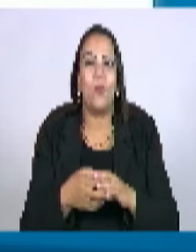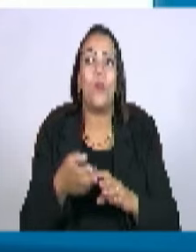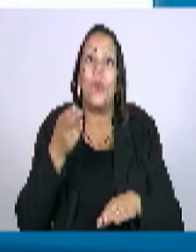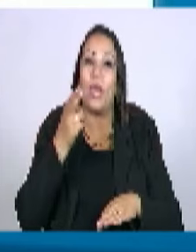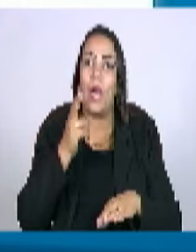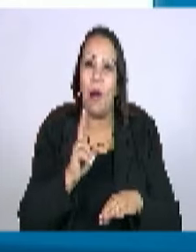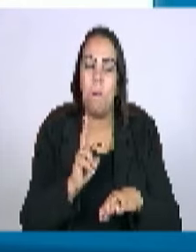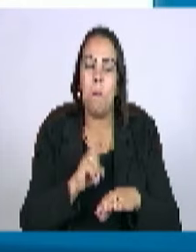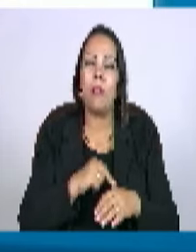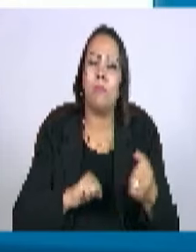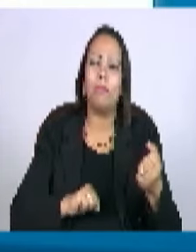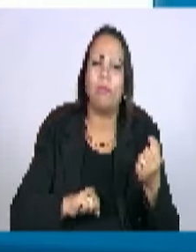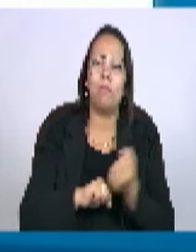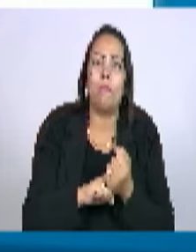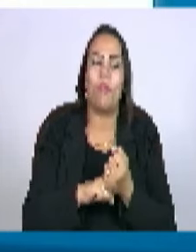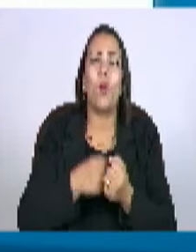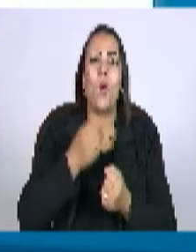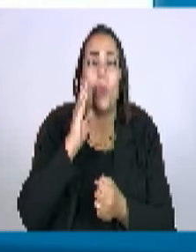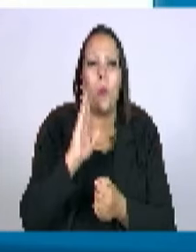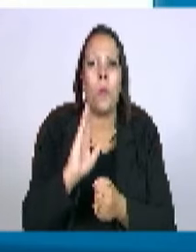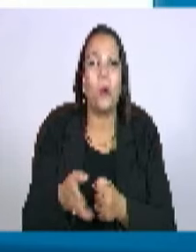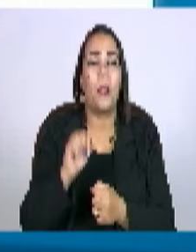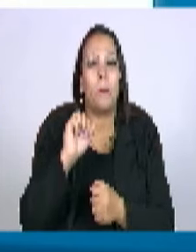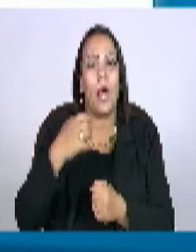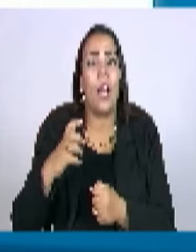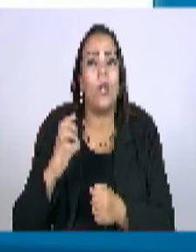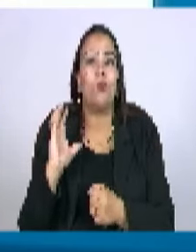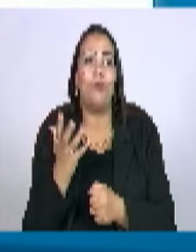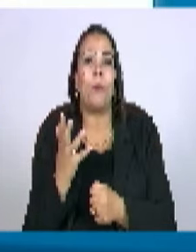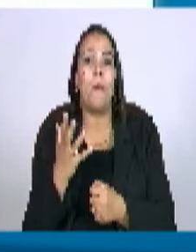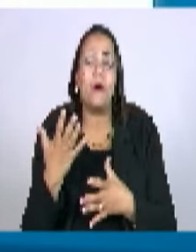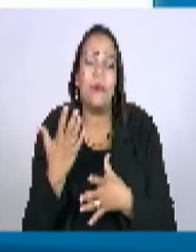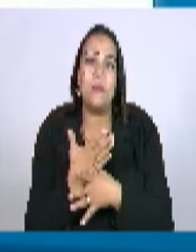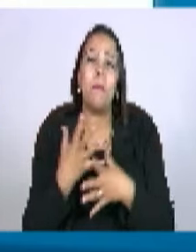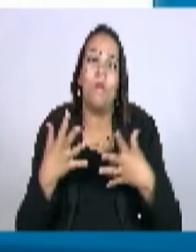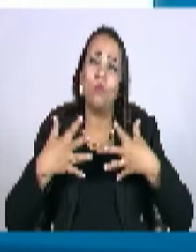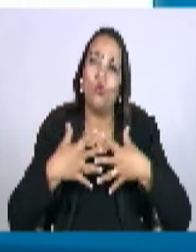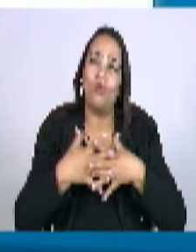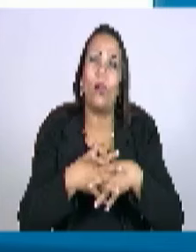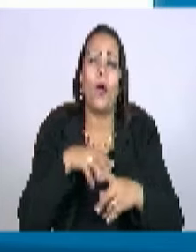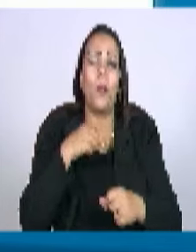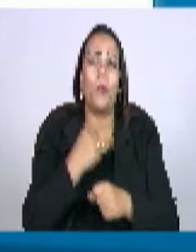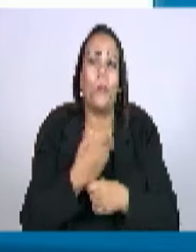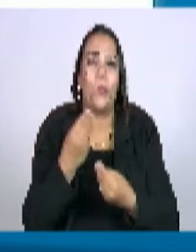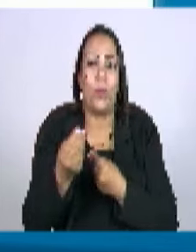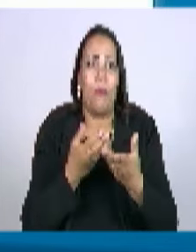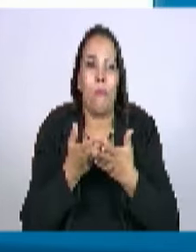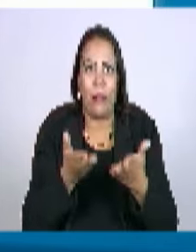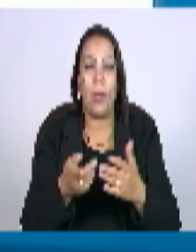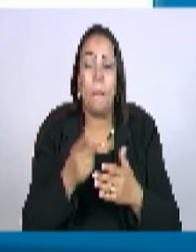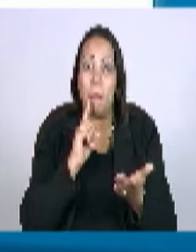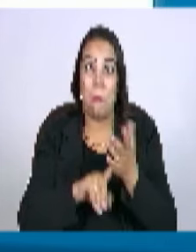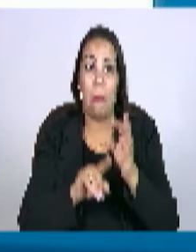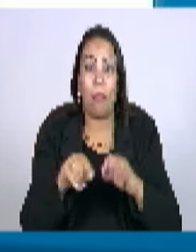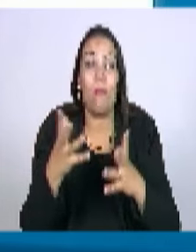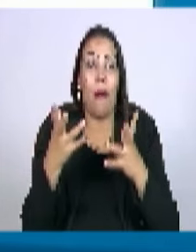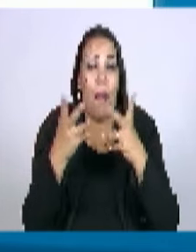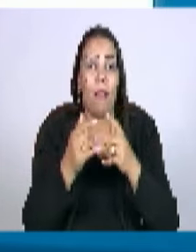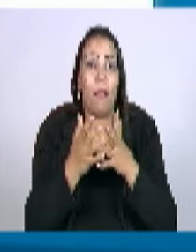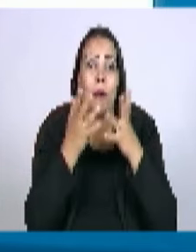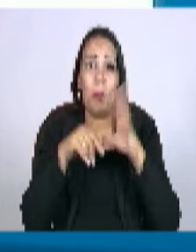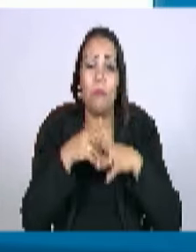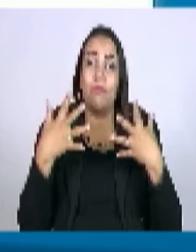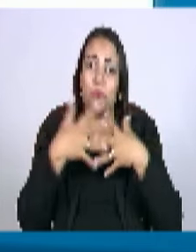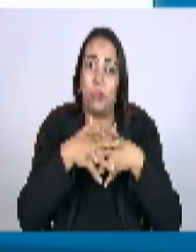بنحش قدرات الشباب على المشاركه والحضور في هذه الفعاليات وبالفعل كان في عدد كبير جدا من